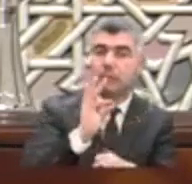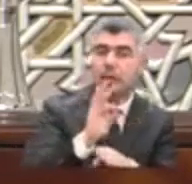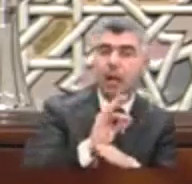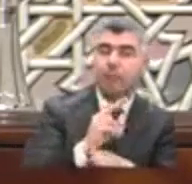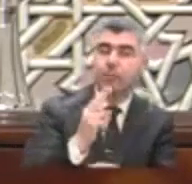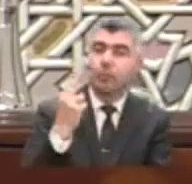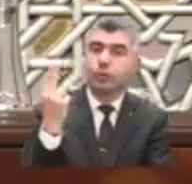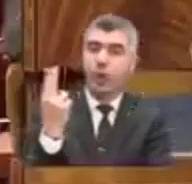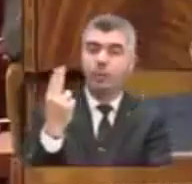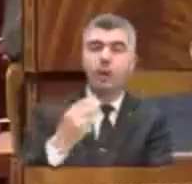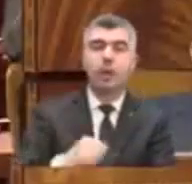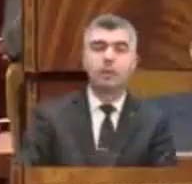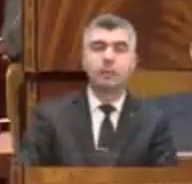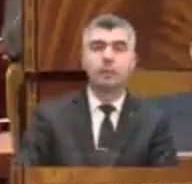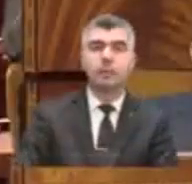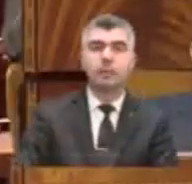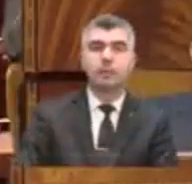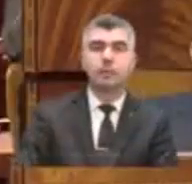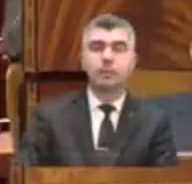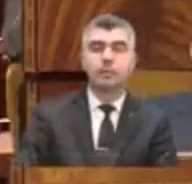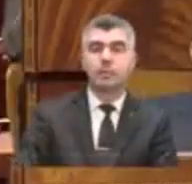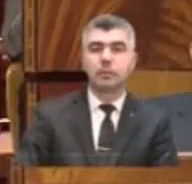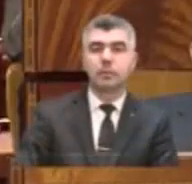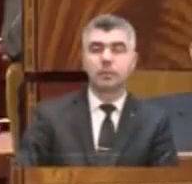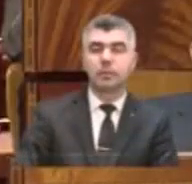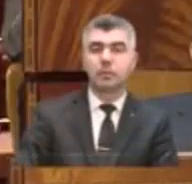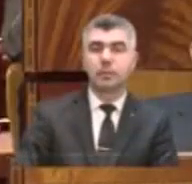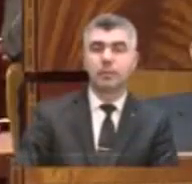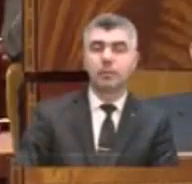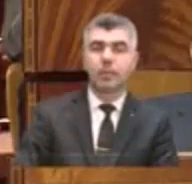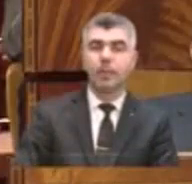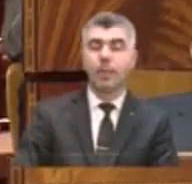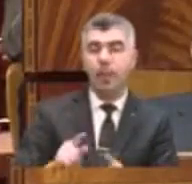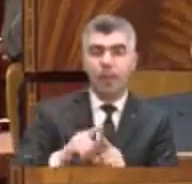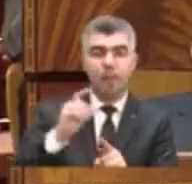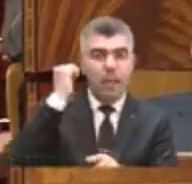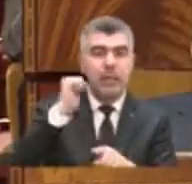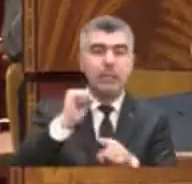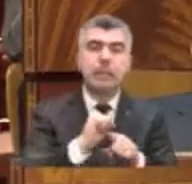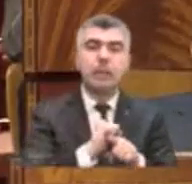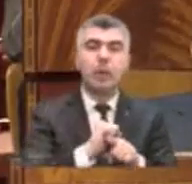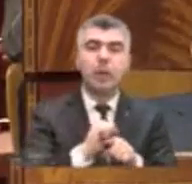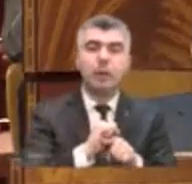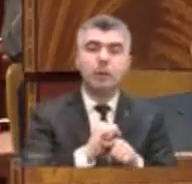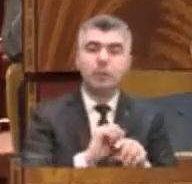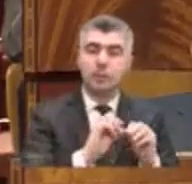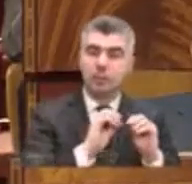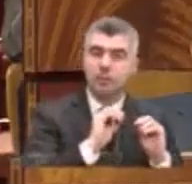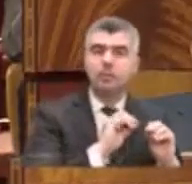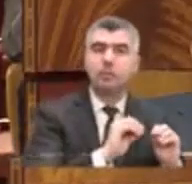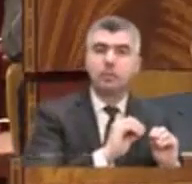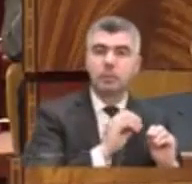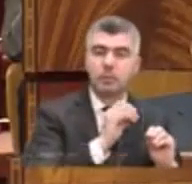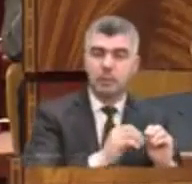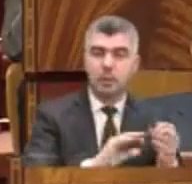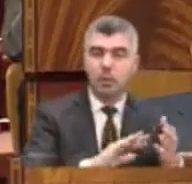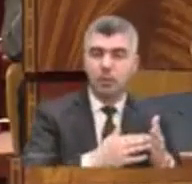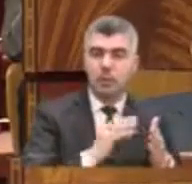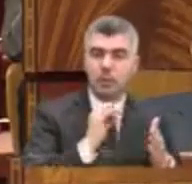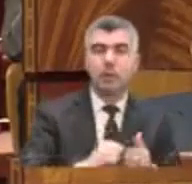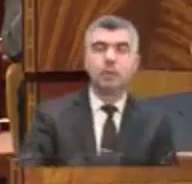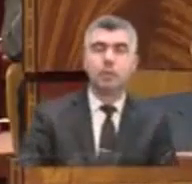العالي مرتبط اساسا بجوده التكوينات ومدى طبعا تطور البحث